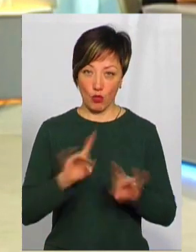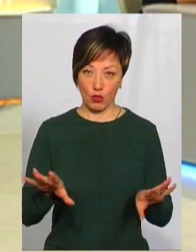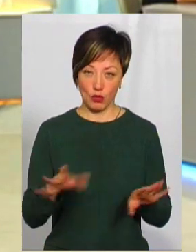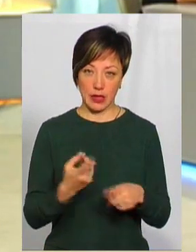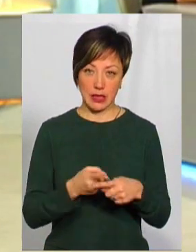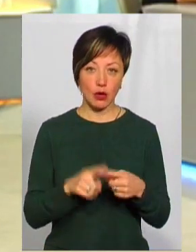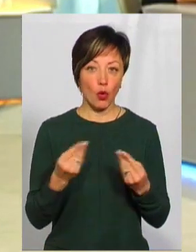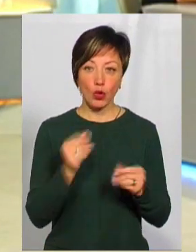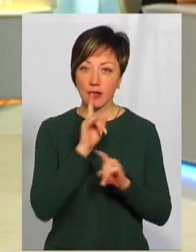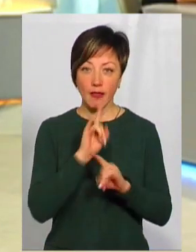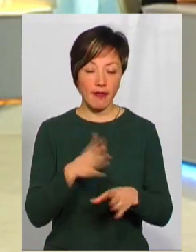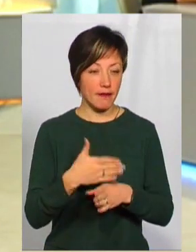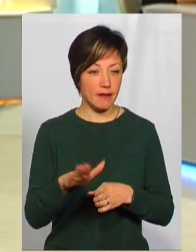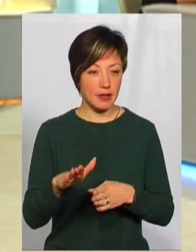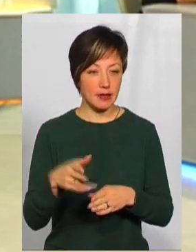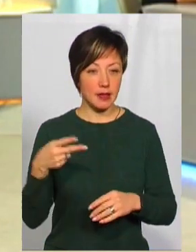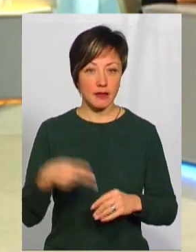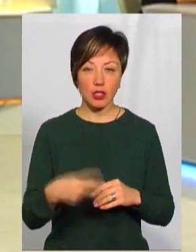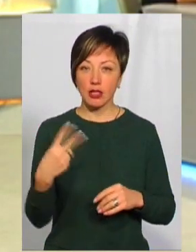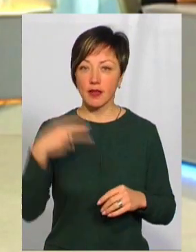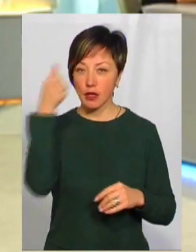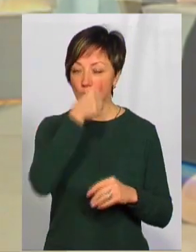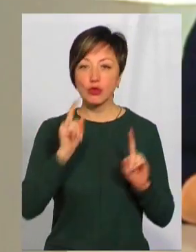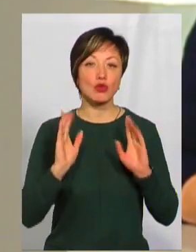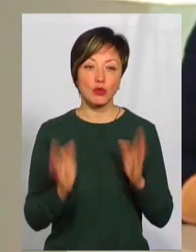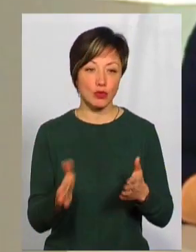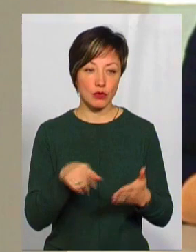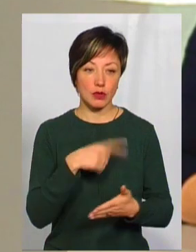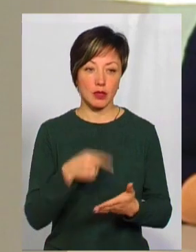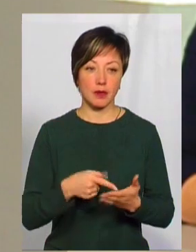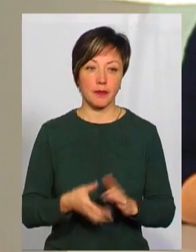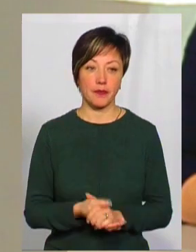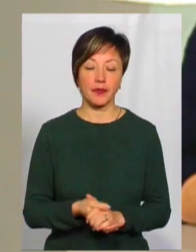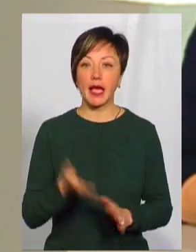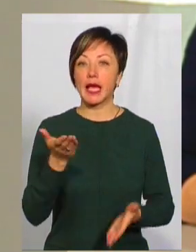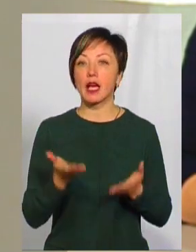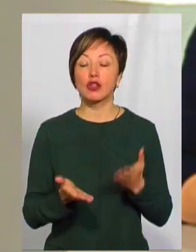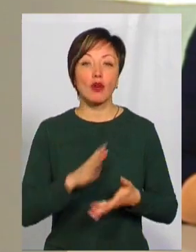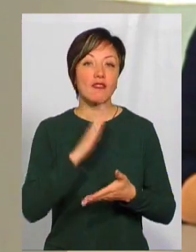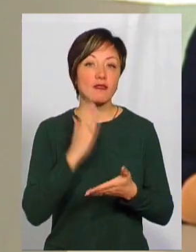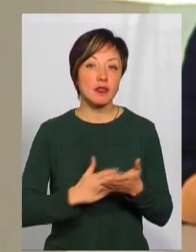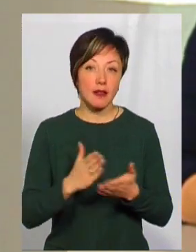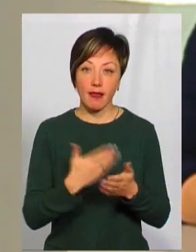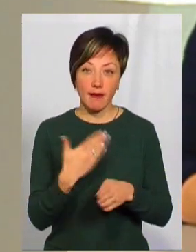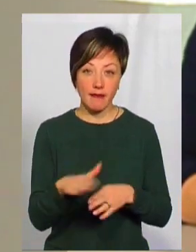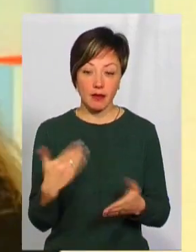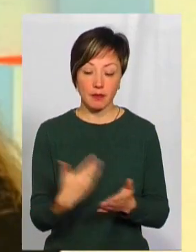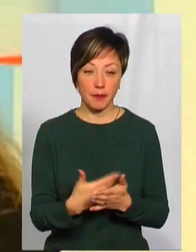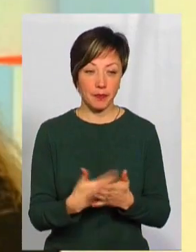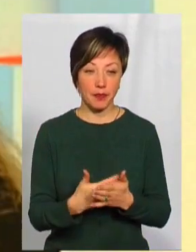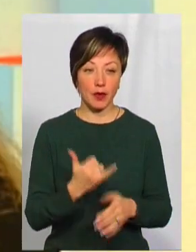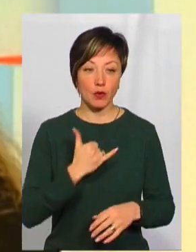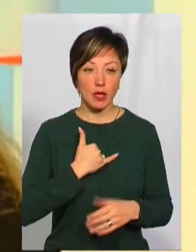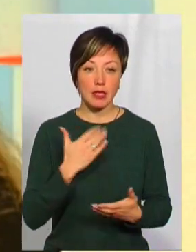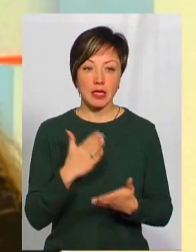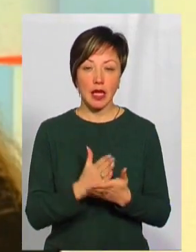цих коштів не виділять у 2020 році, що буде? Якщо їх взагалі не виділять, то, до прикладу, в